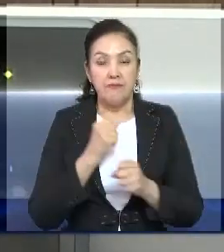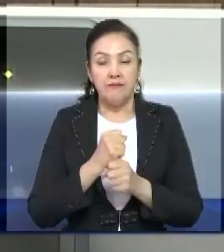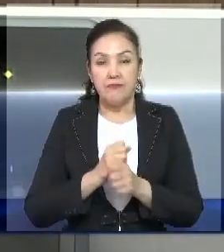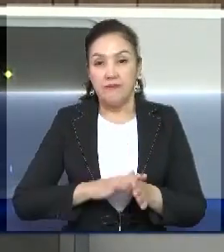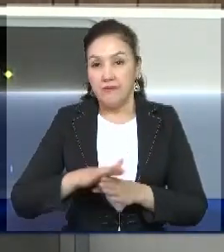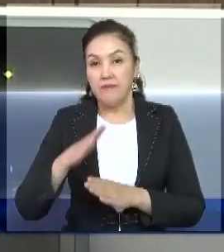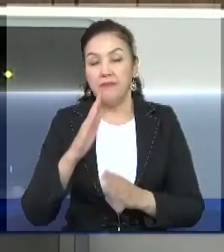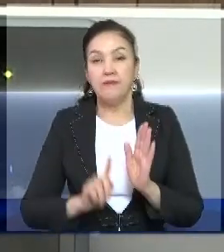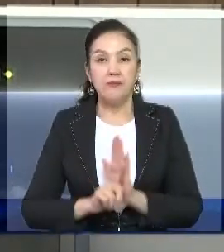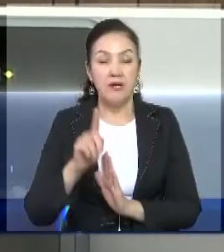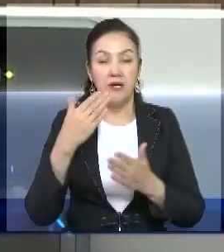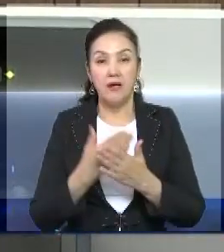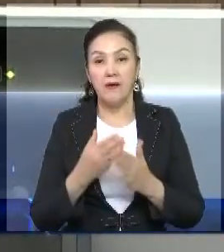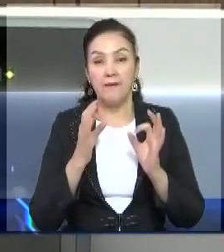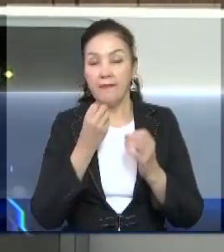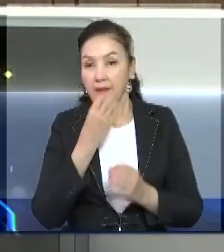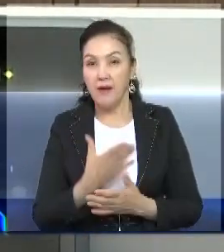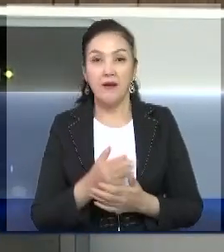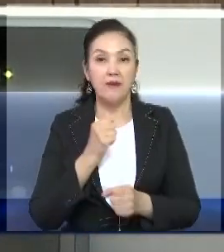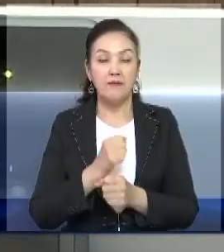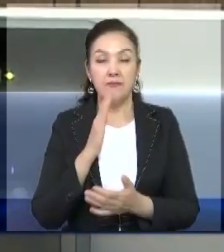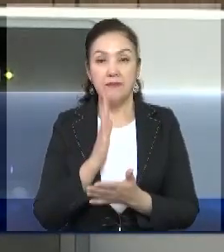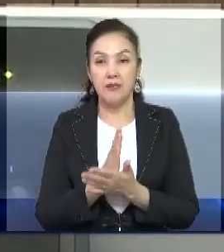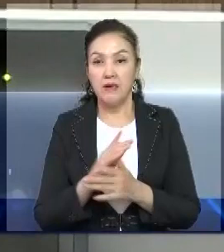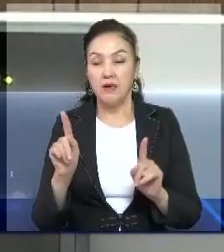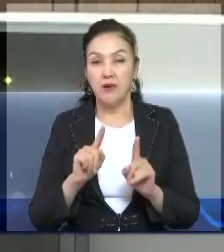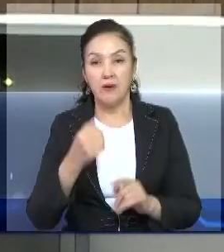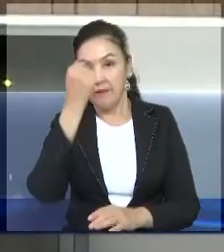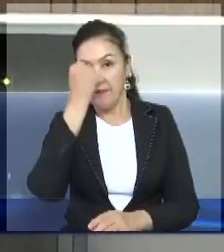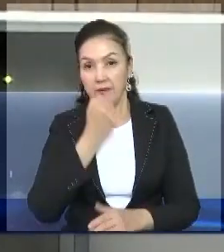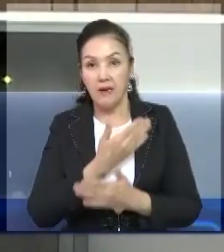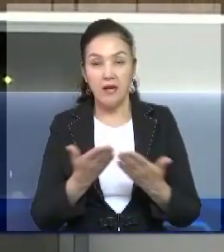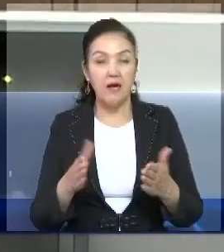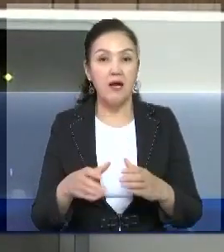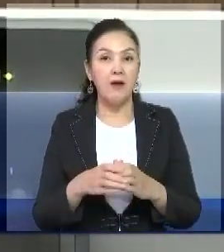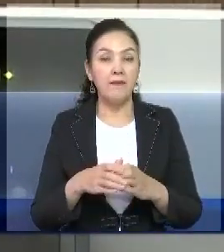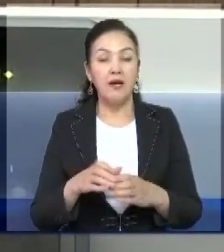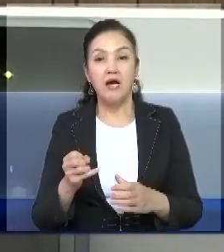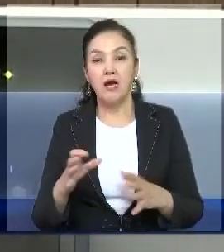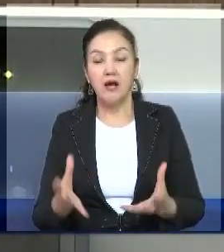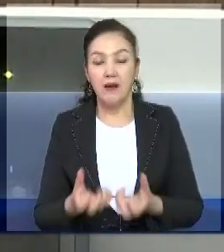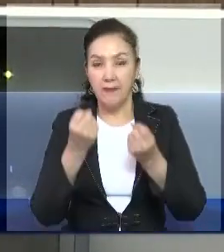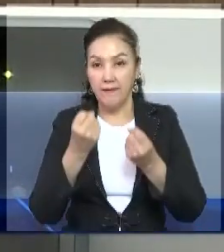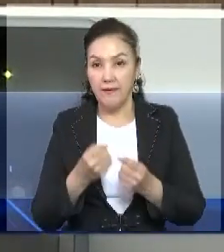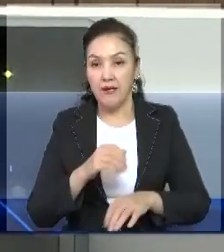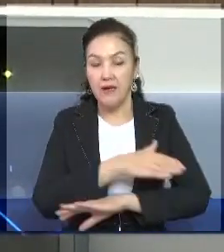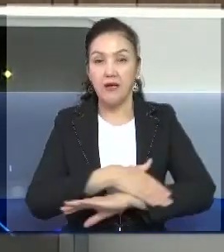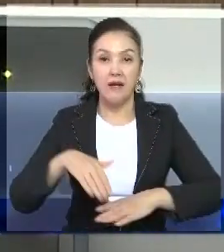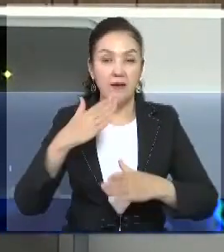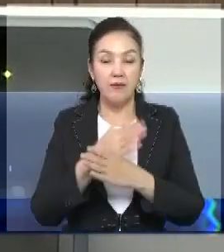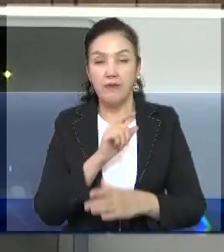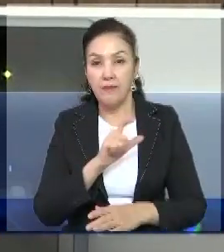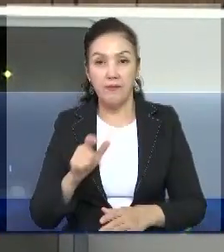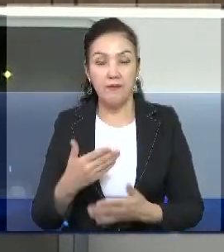полным ходом ведется, положительные результаты есть, за что хочется выразить благодарность. Это прежде всего системная поддержка, адресная помощь